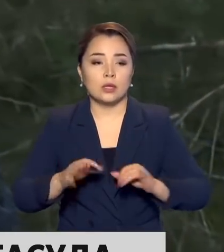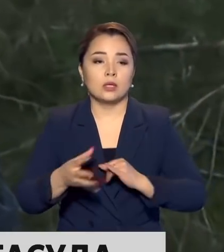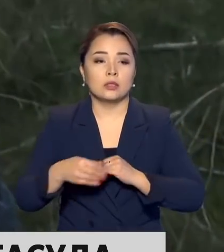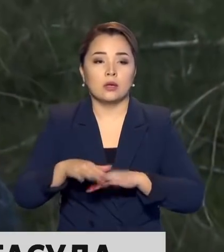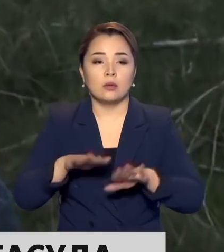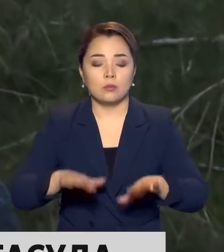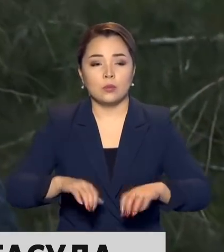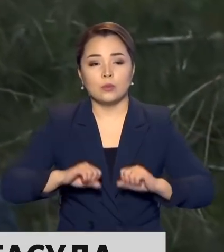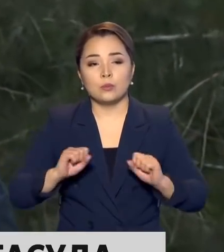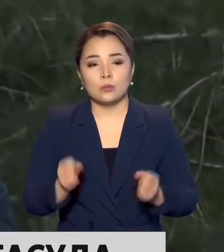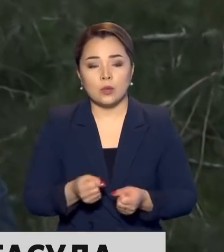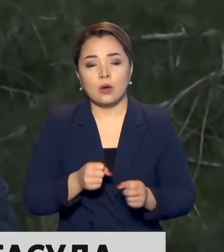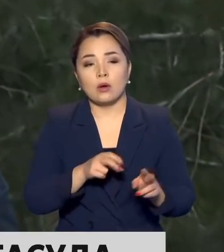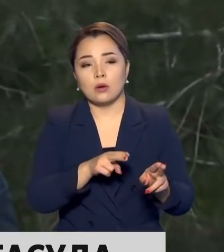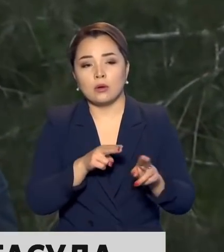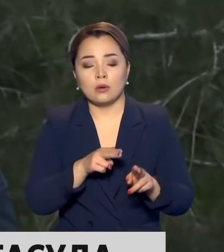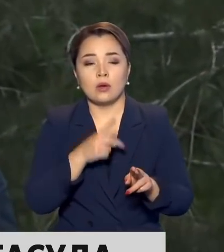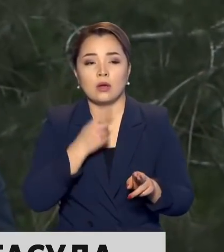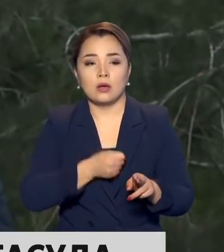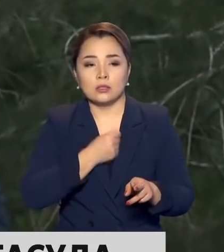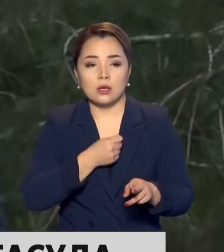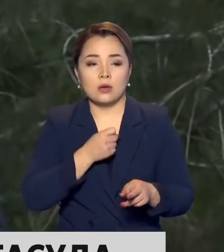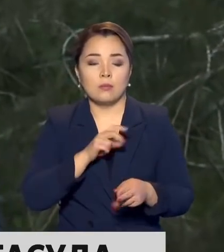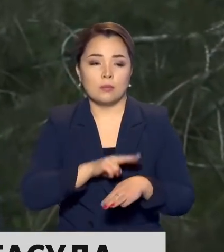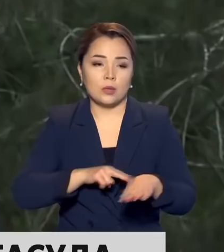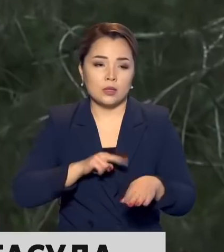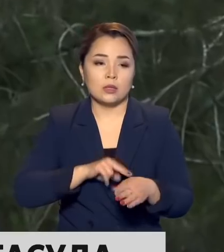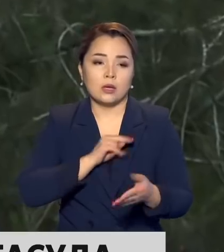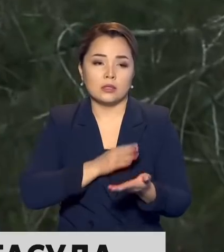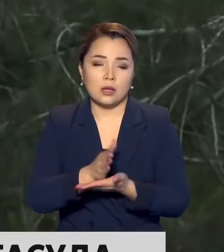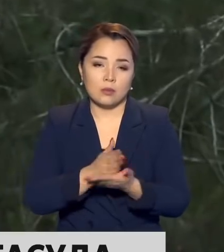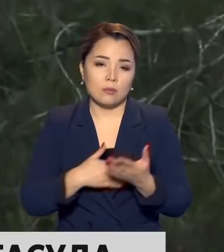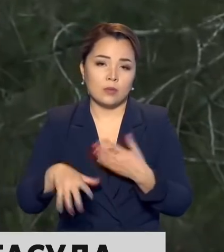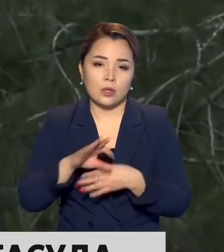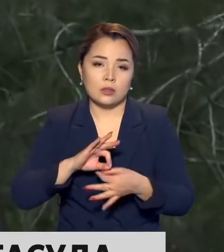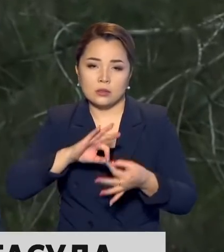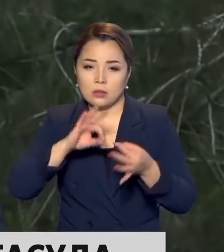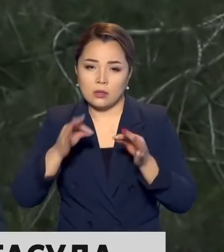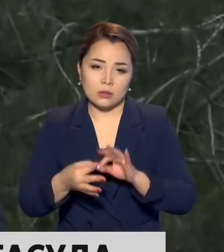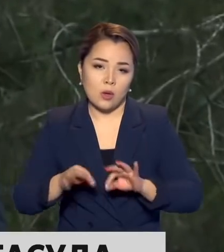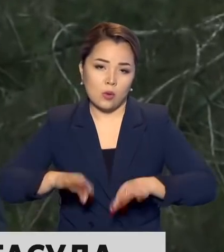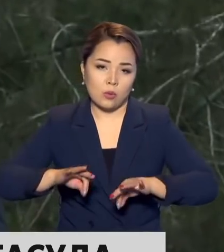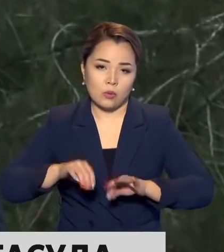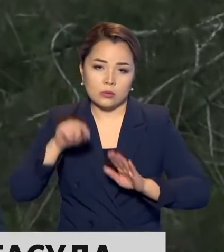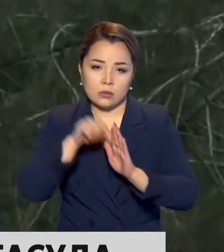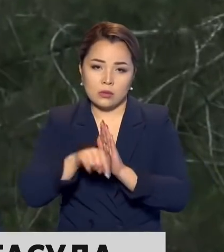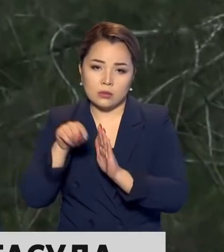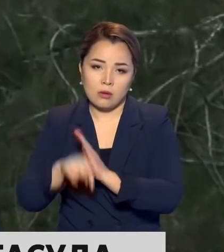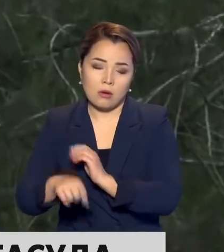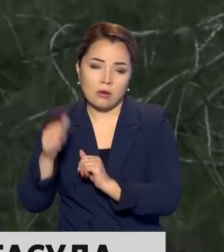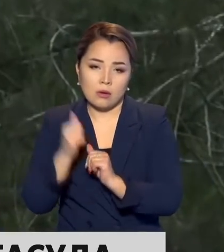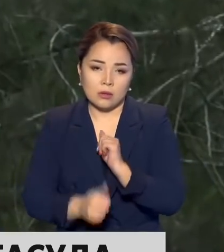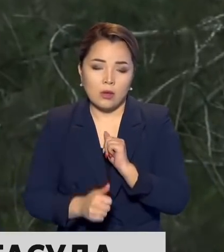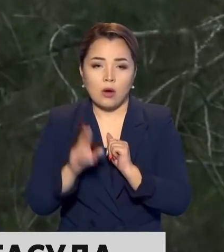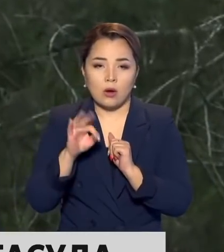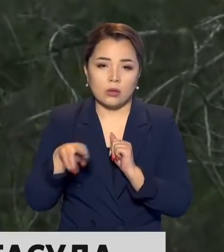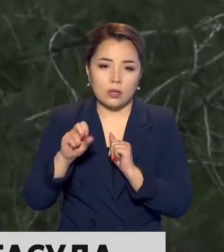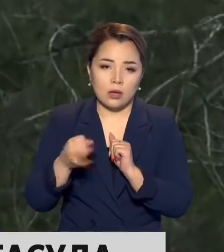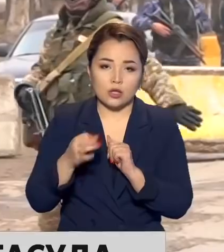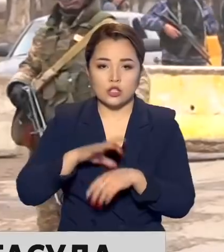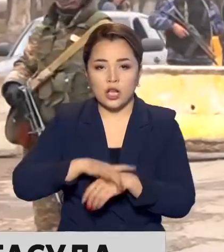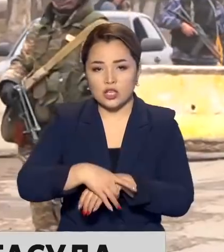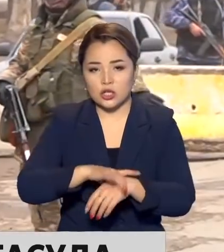мұздай қаруланған әскерилер мен полиция қызметкерлері көліктерді жіті тексеріп жатыр. Қордай ауданы Алматы-Ташкент тас жолындағы